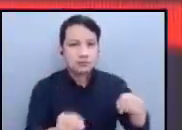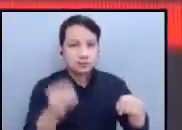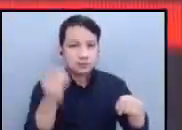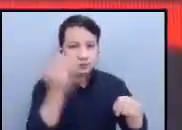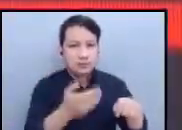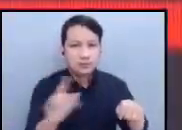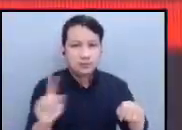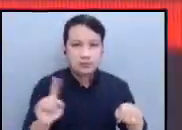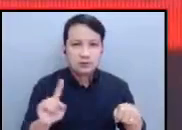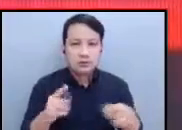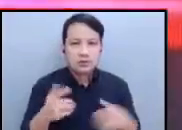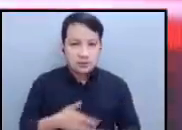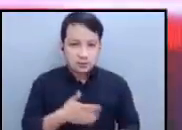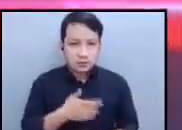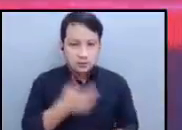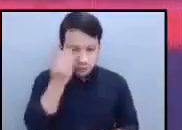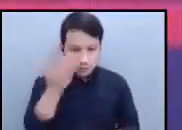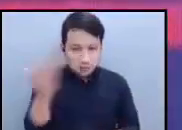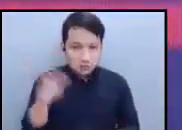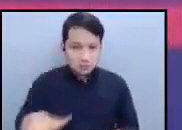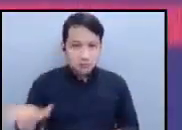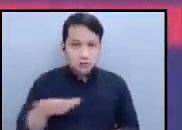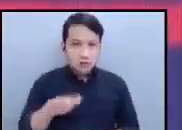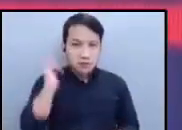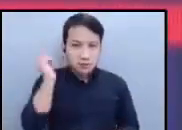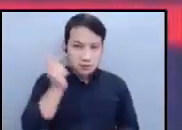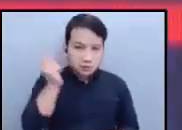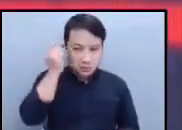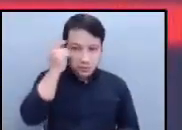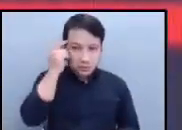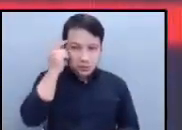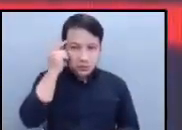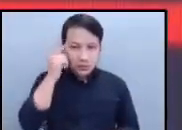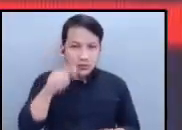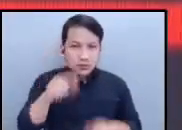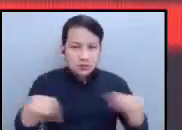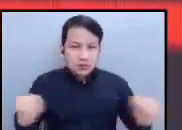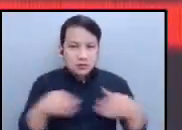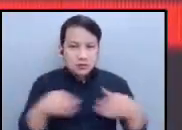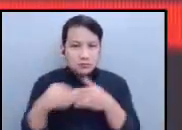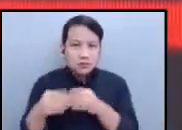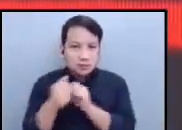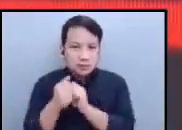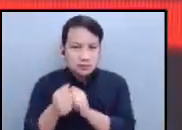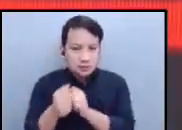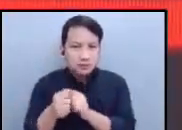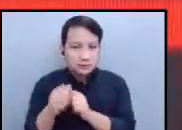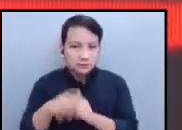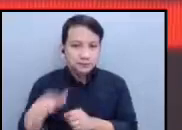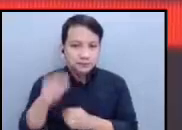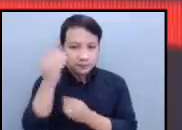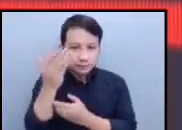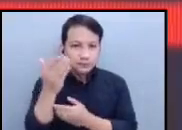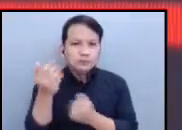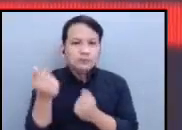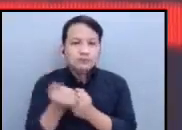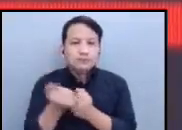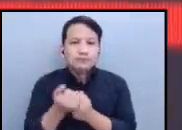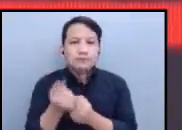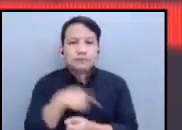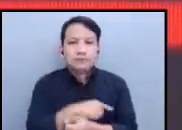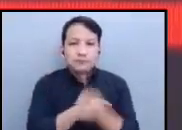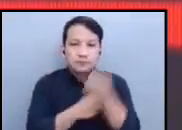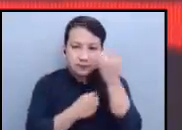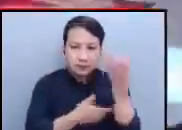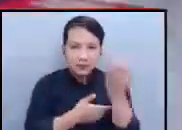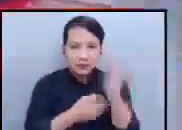ay maramdaman nila na ang pamahalaan at ang mga namumuno ay nasa likod nila at sila mismo ang gagawa ng paraan upang